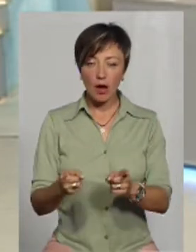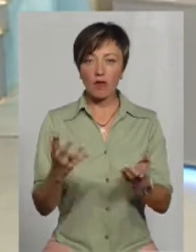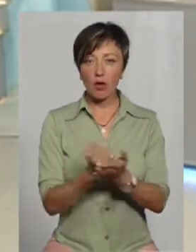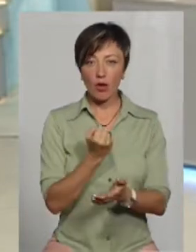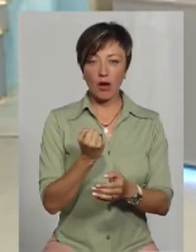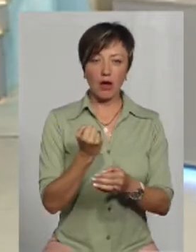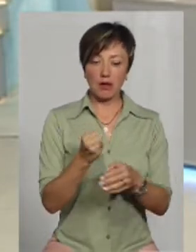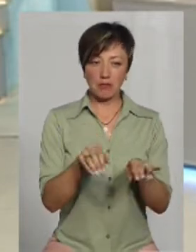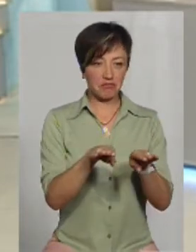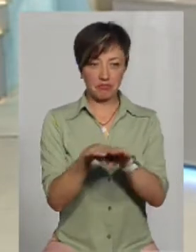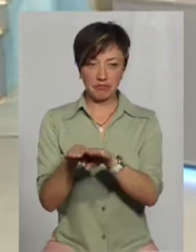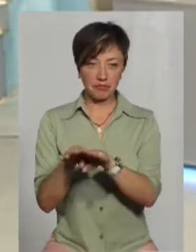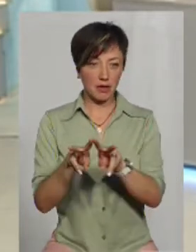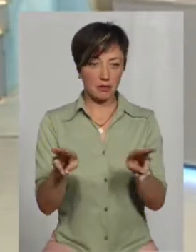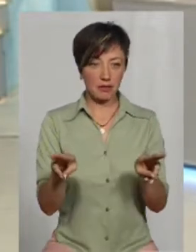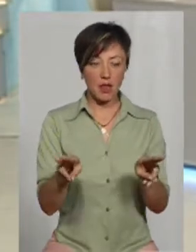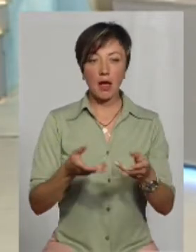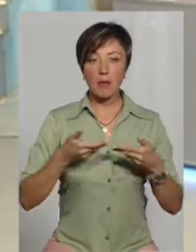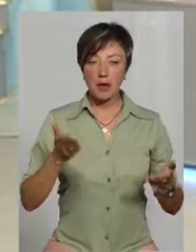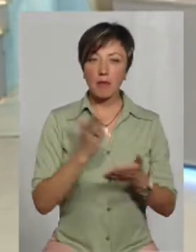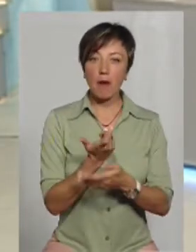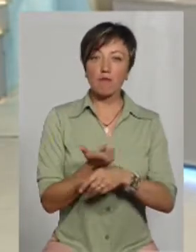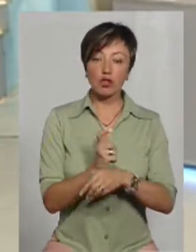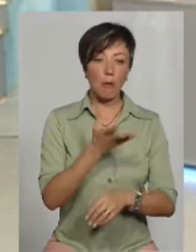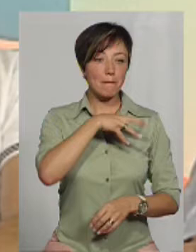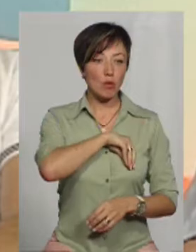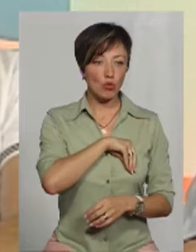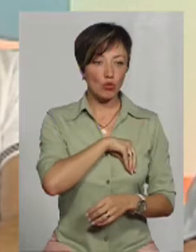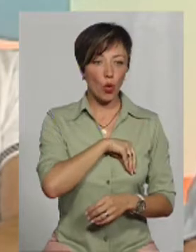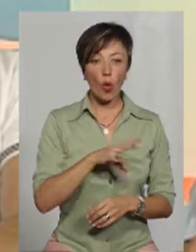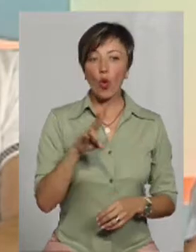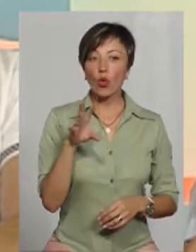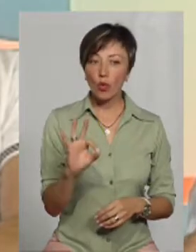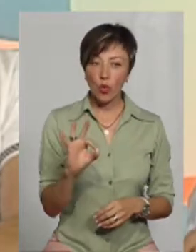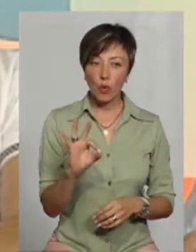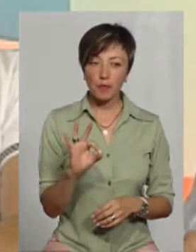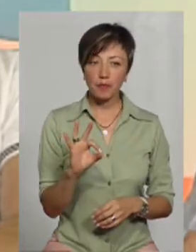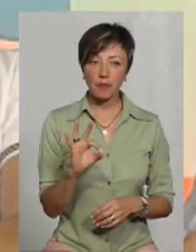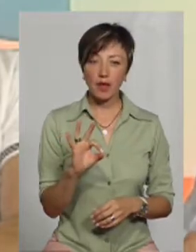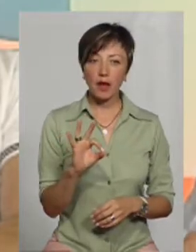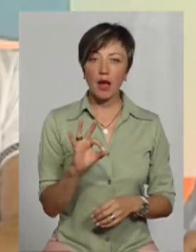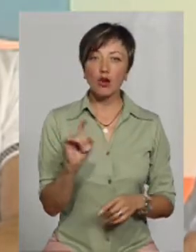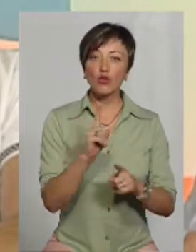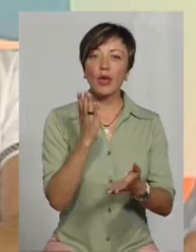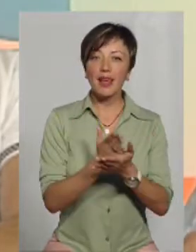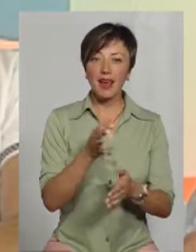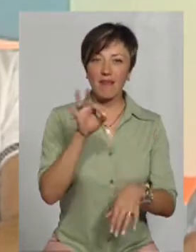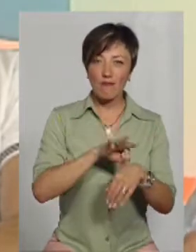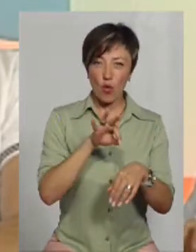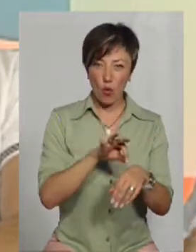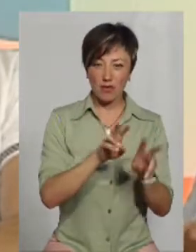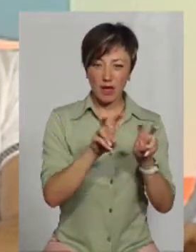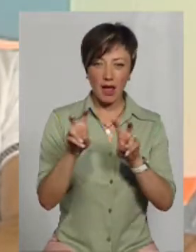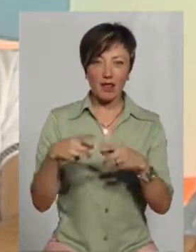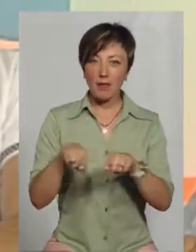виходить одна на одну. Ми маємо більший прибуток. Але за рахунок хвороб, певно, що ці культури не